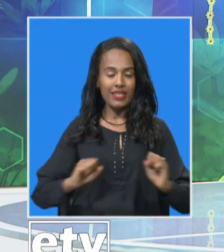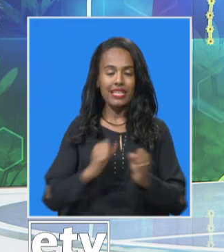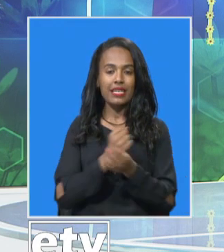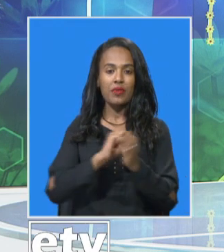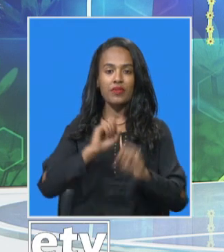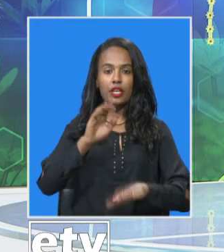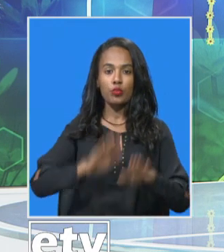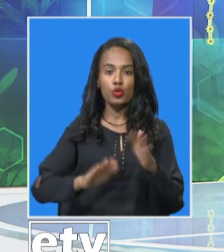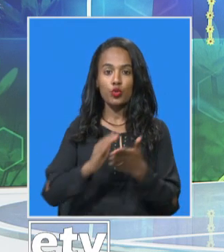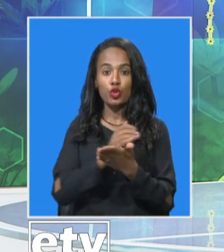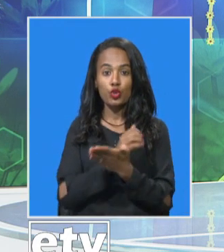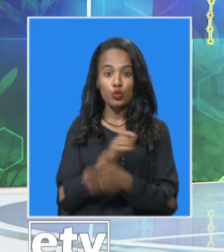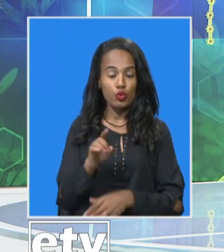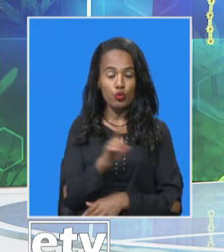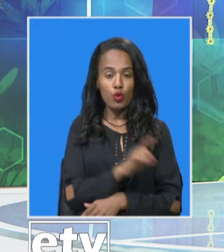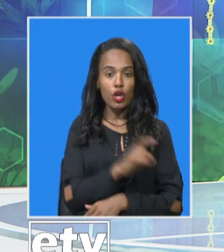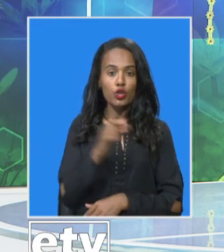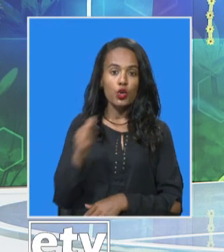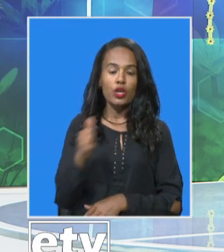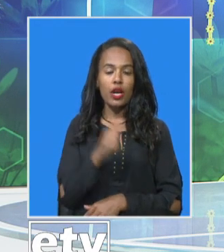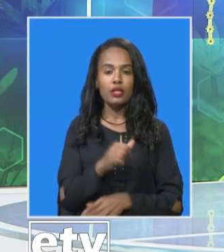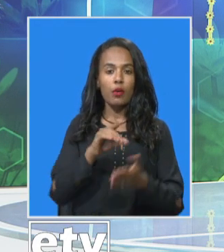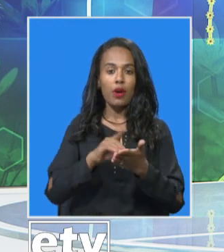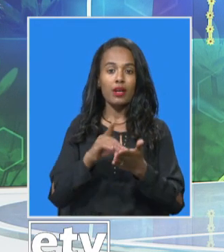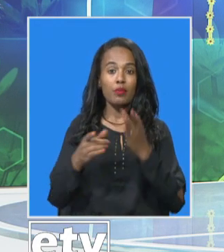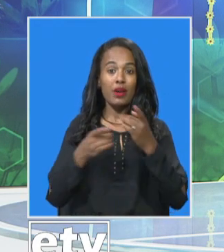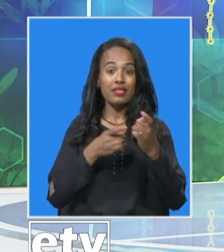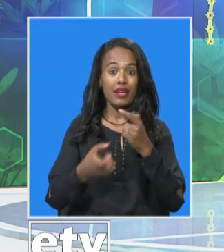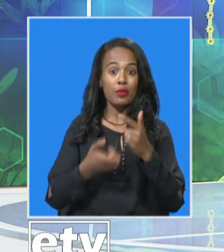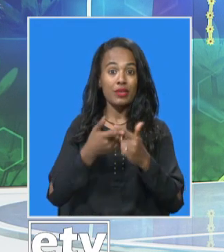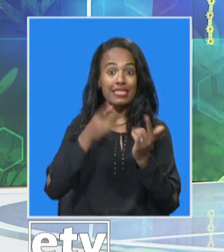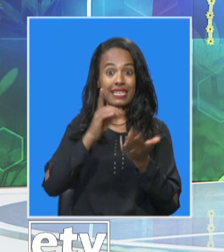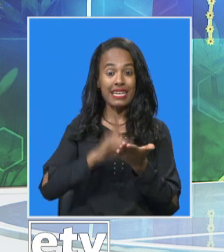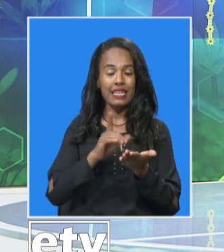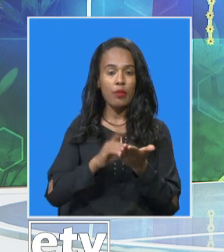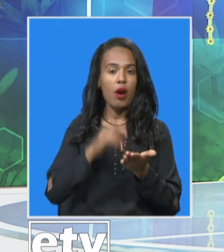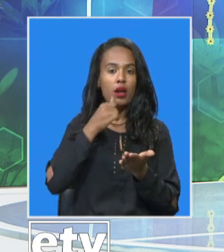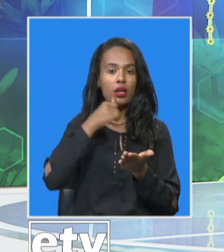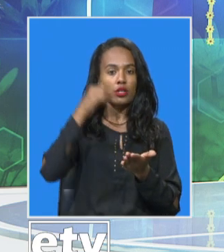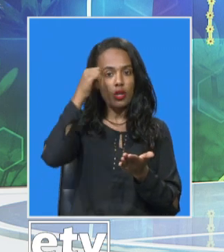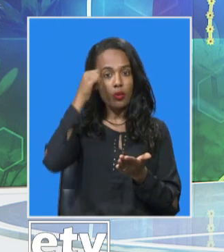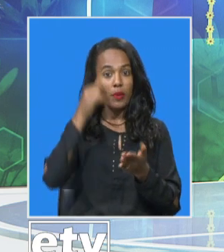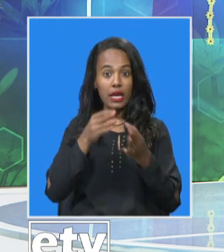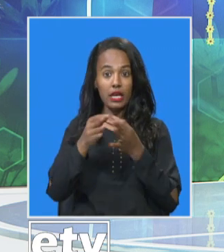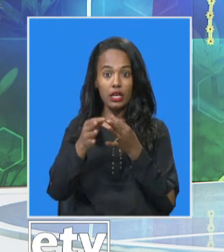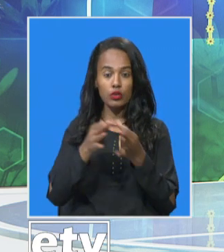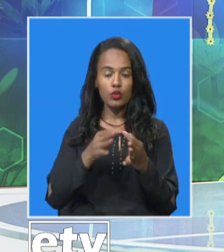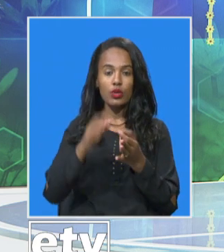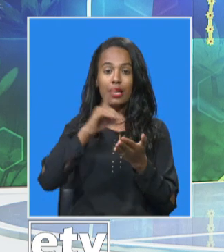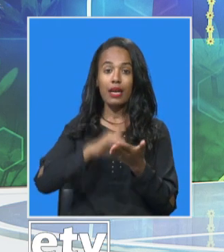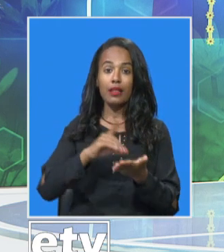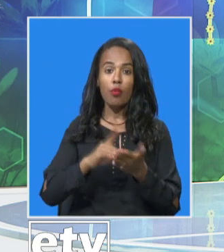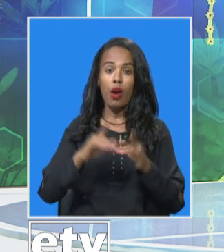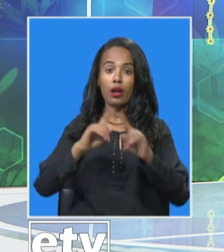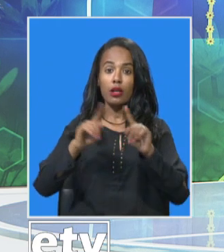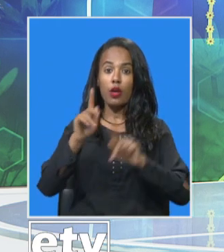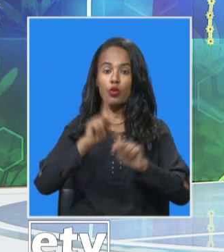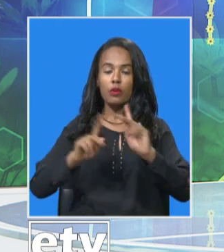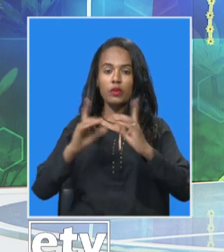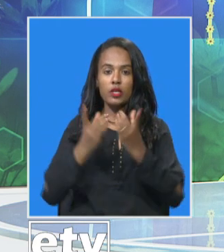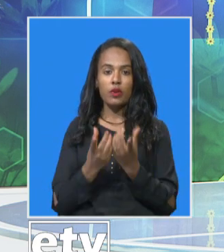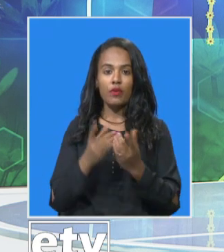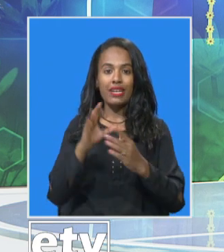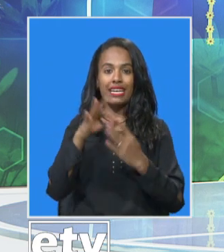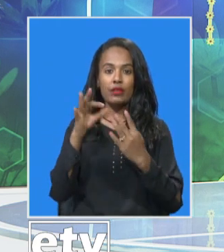የመፍትሄ እርምጃዎች እየተወሰዱ መሆናቸውን የአዲስ አበባ ከተማ አስተዳደር ምክትል ከንቲባ አዳነች አቤቤ ገለጹ። ከንቲባዋ ከተለያዩ የህብረተሰብ